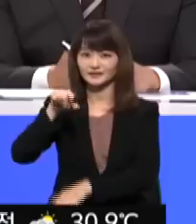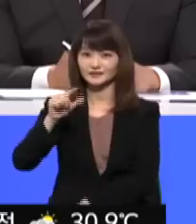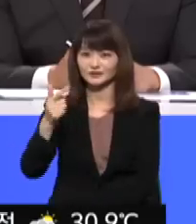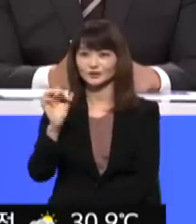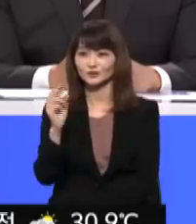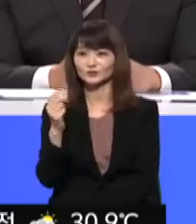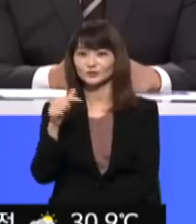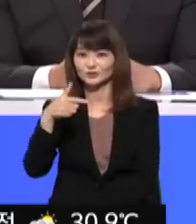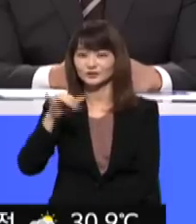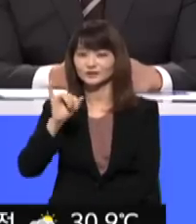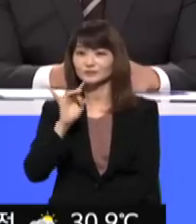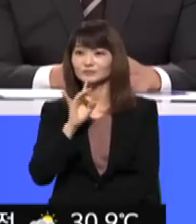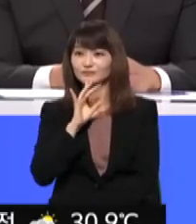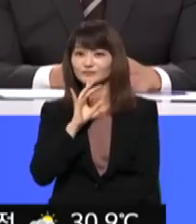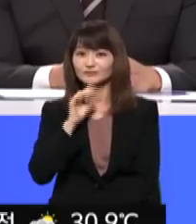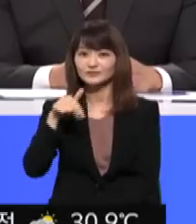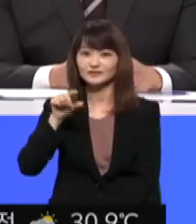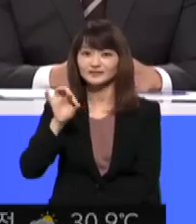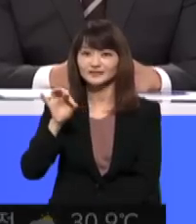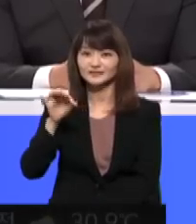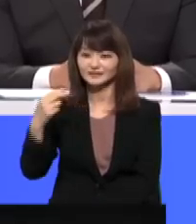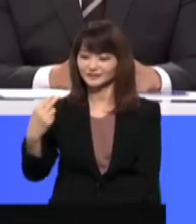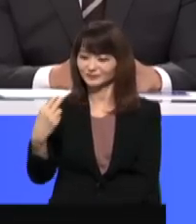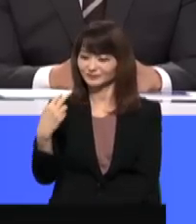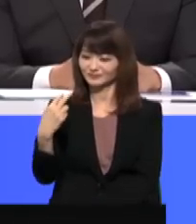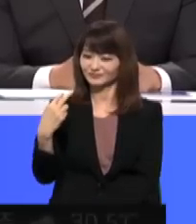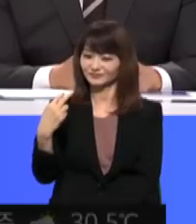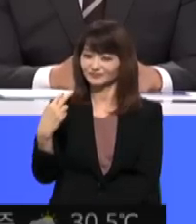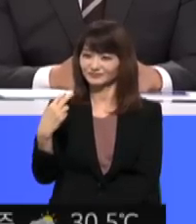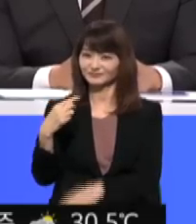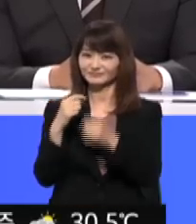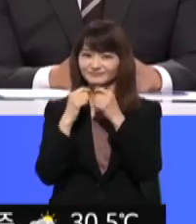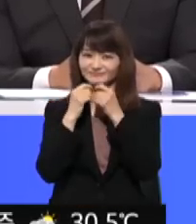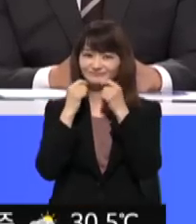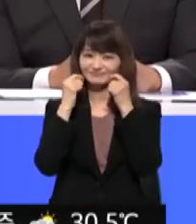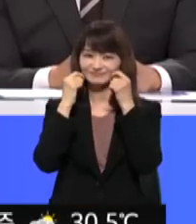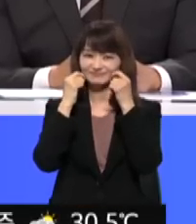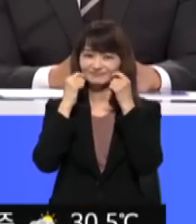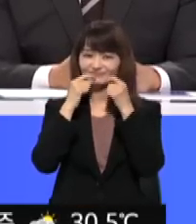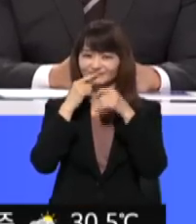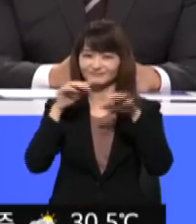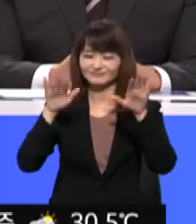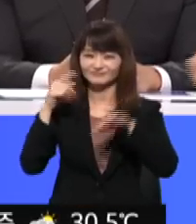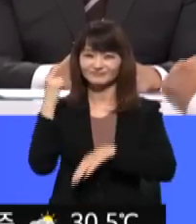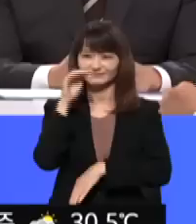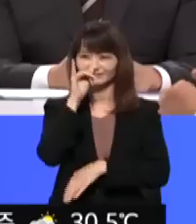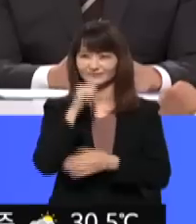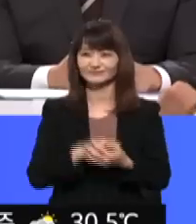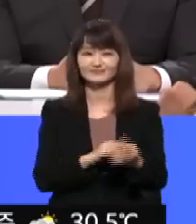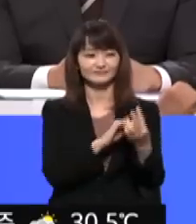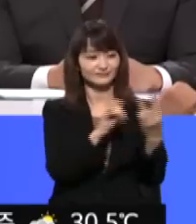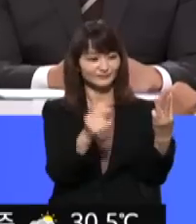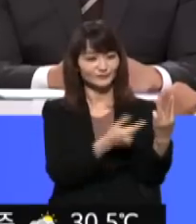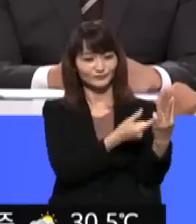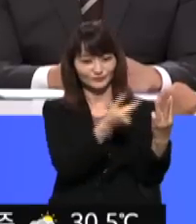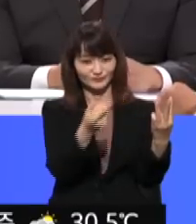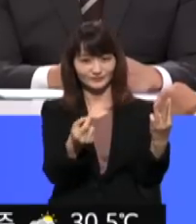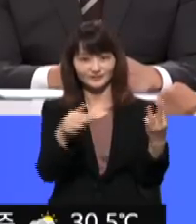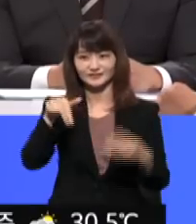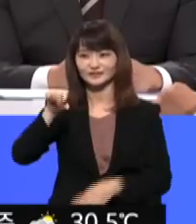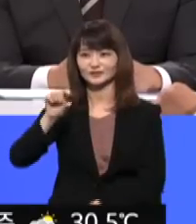말씀드립니다 보고 계시면 미소천사 소리까지 들으셨는데 나머지 세 분은 똑같으세요